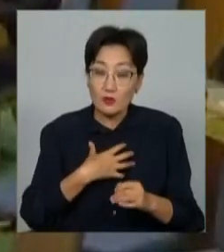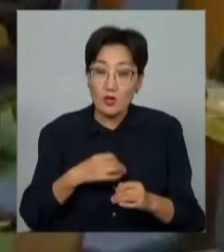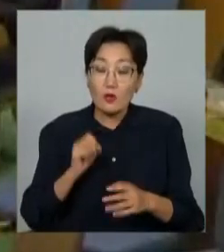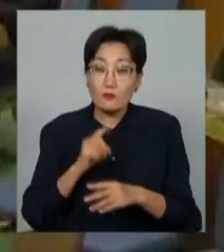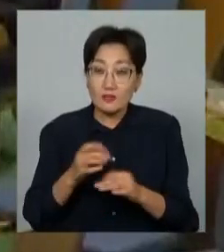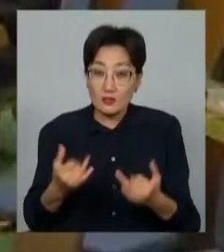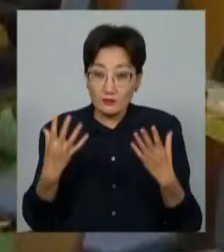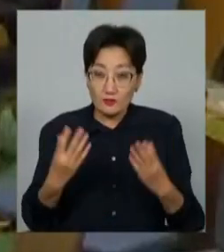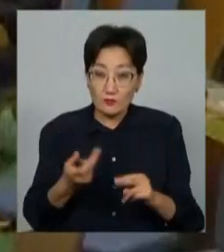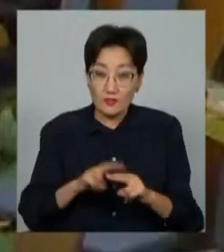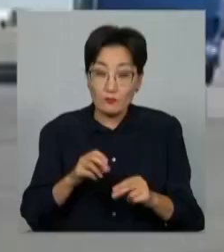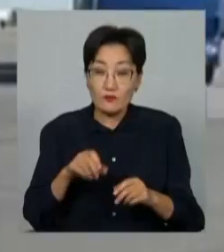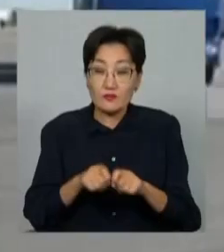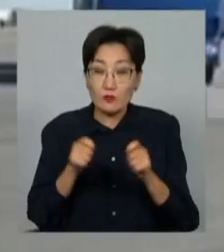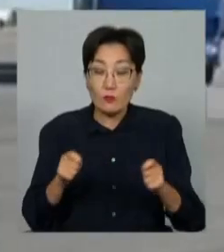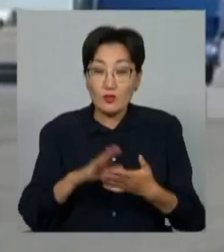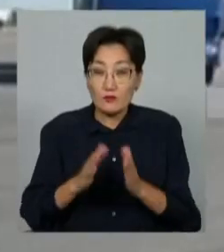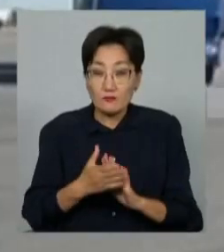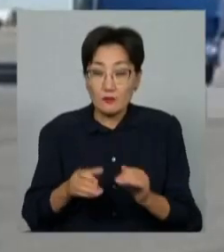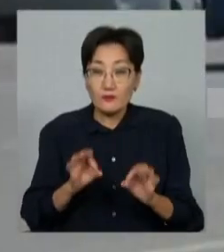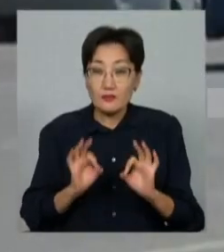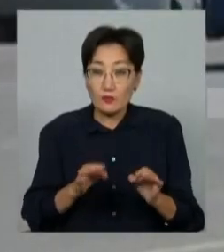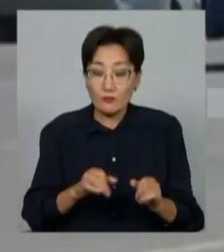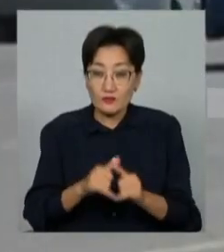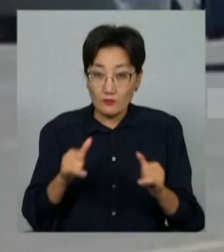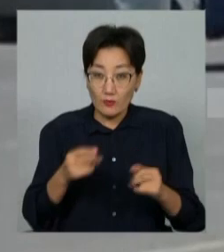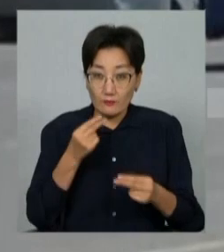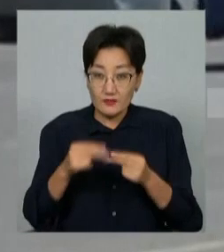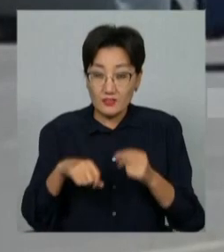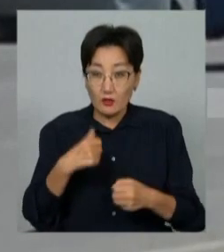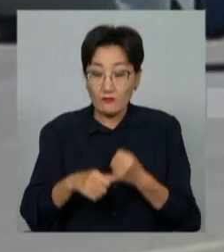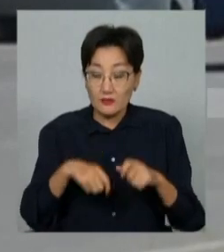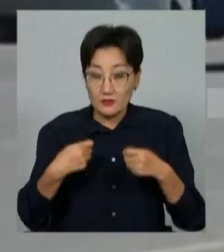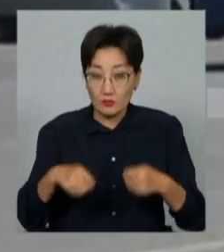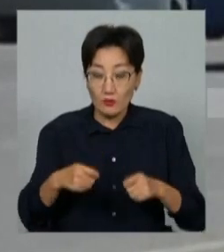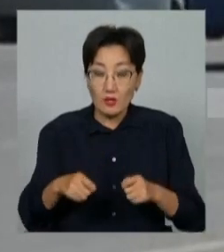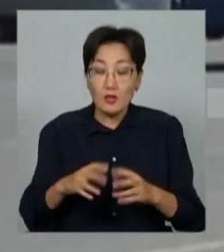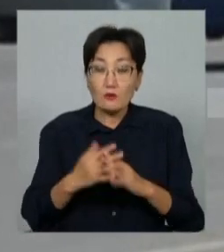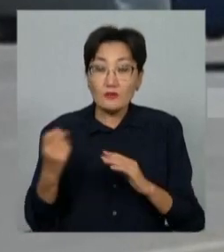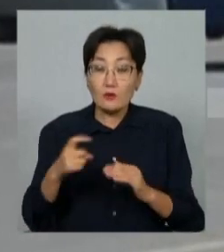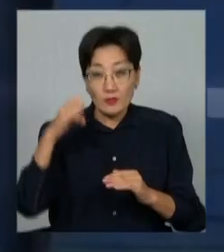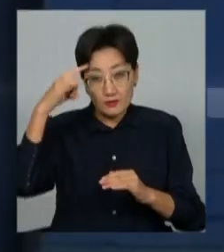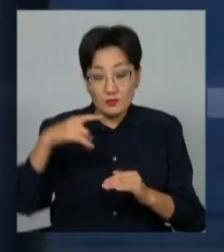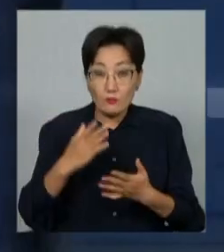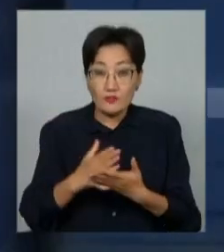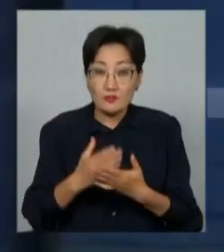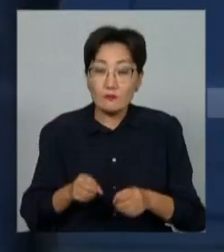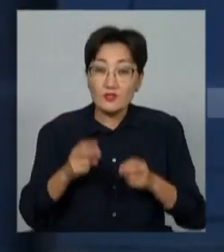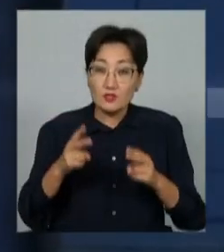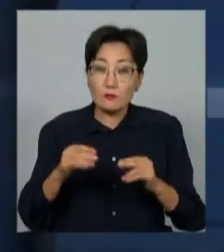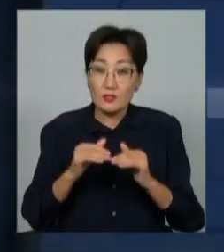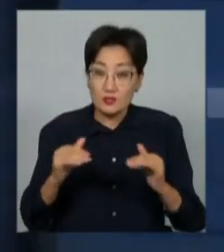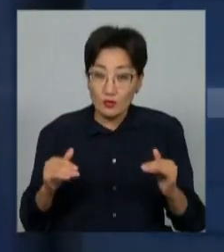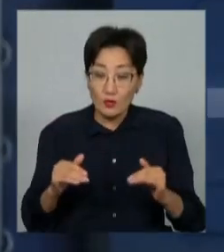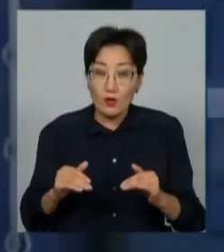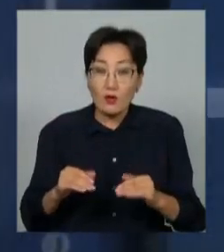задач на сегодня – это создание условий для устойчивого развития продовольственного рынка. Сельское хозяйство Казахстана находится в опасной зоне